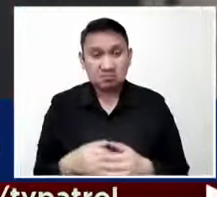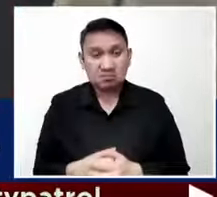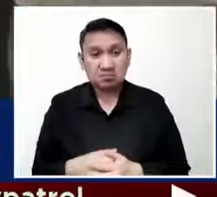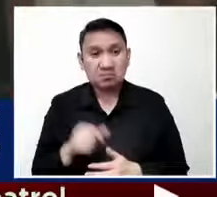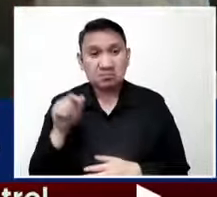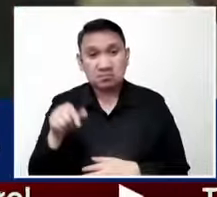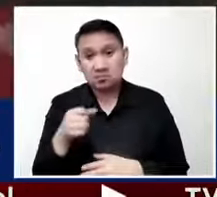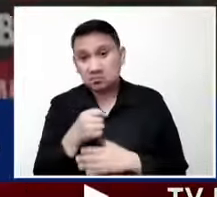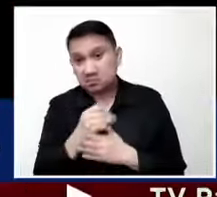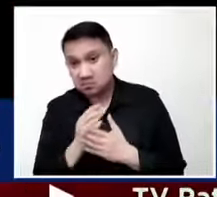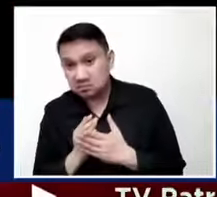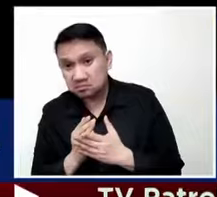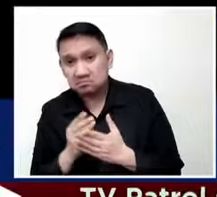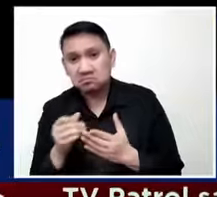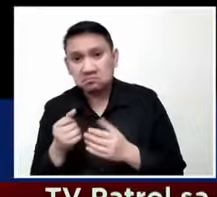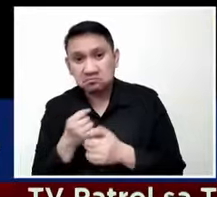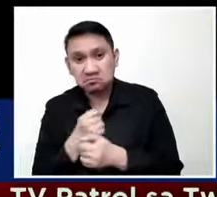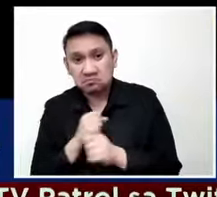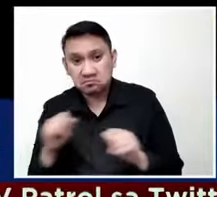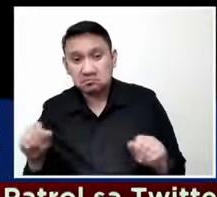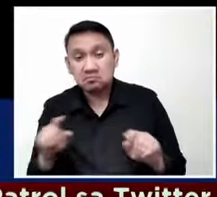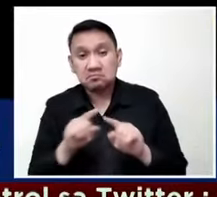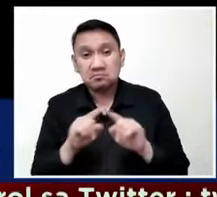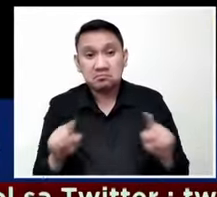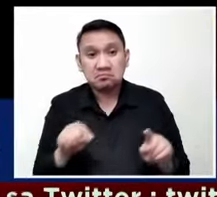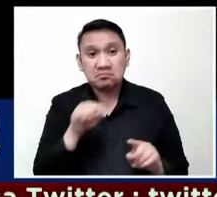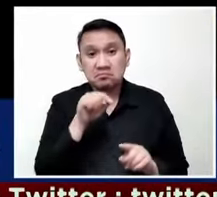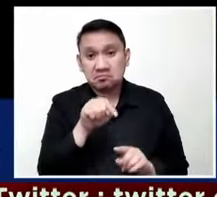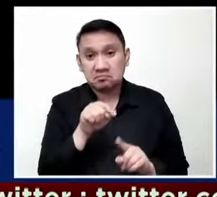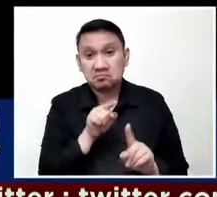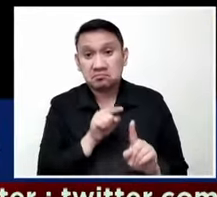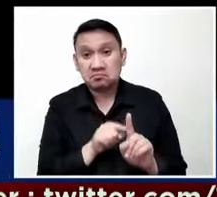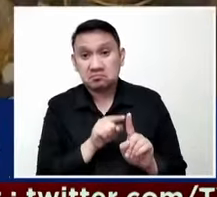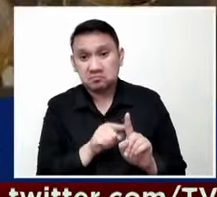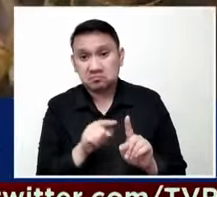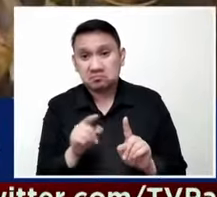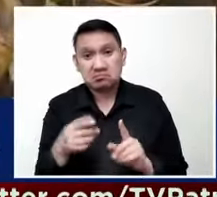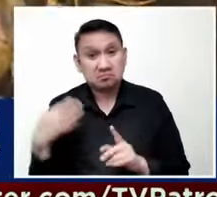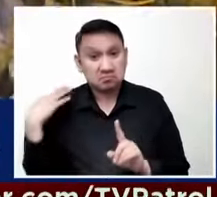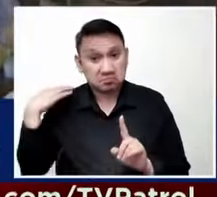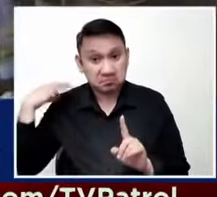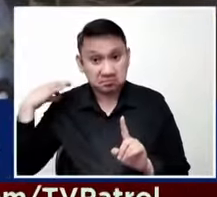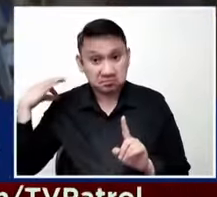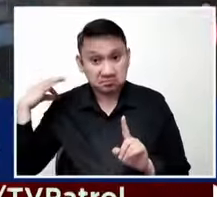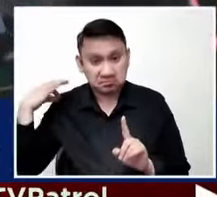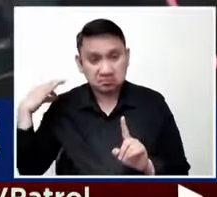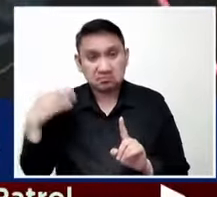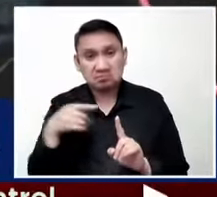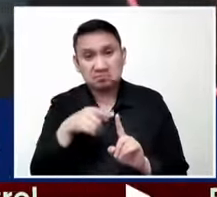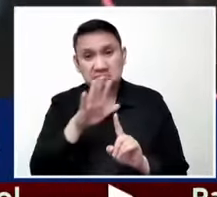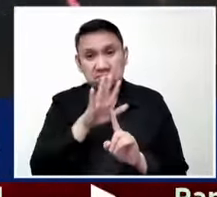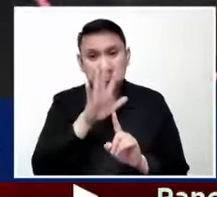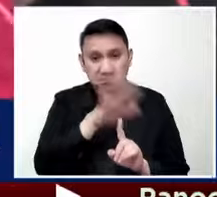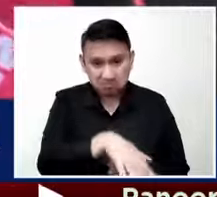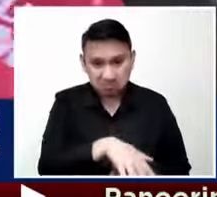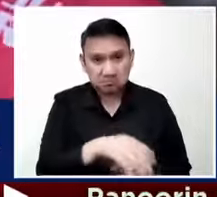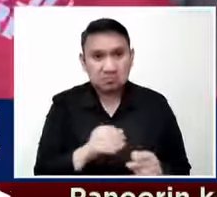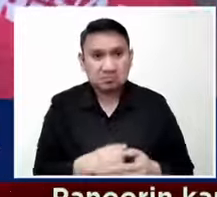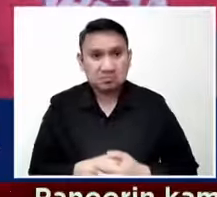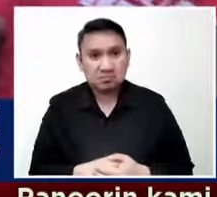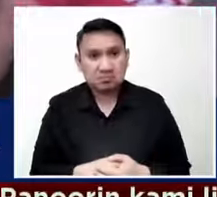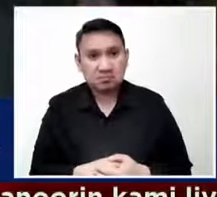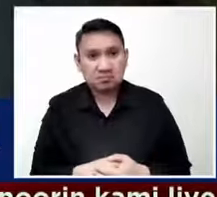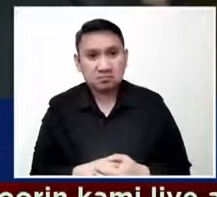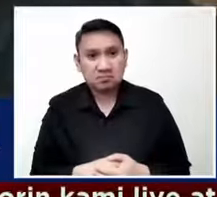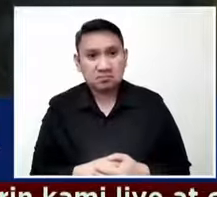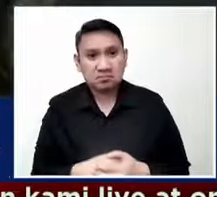ang ilan sa mga bumbero pero napuruhan ang isa sa mga fire volunteer na si Jasper Kenneth Oliver. Nabagsakan